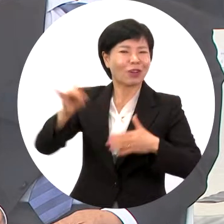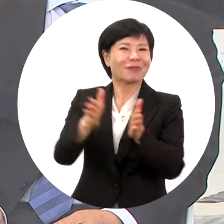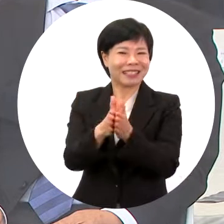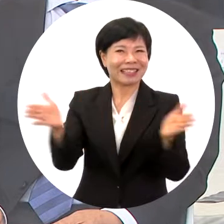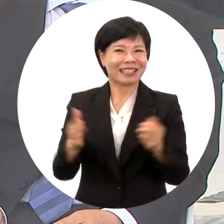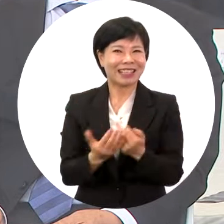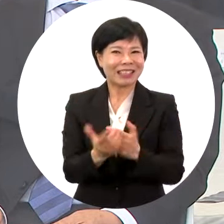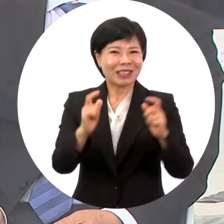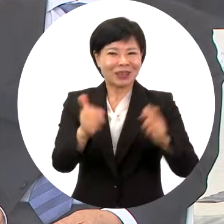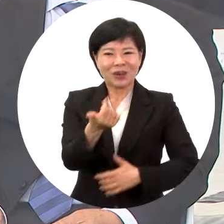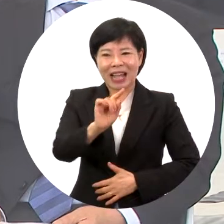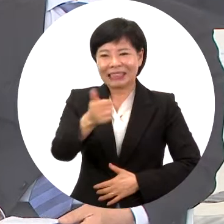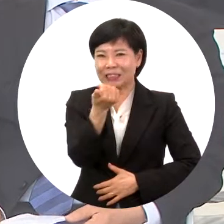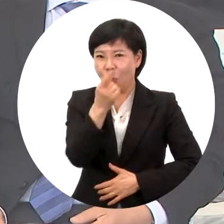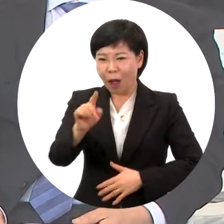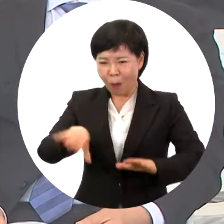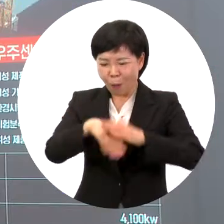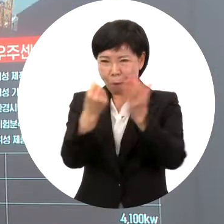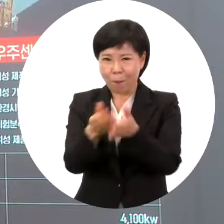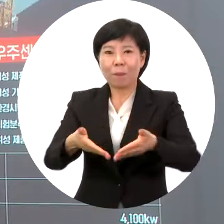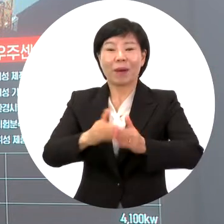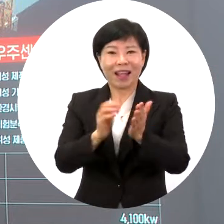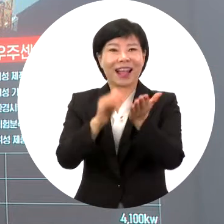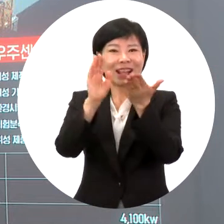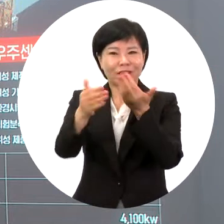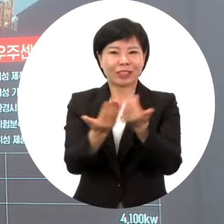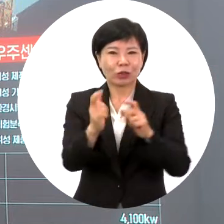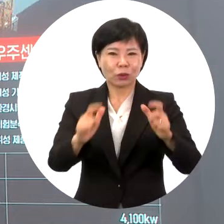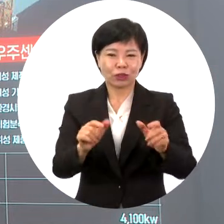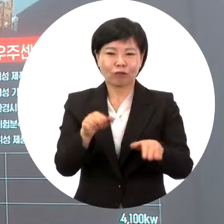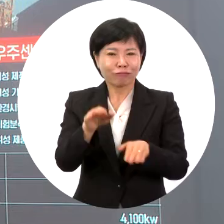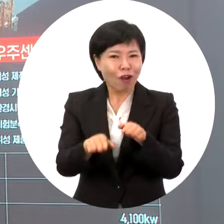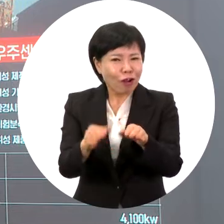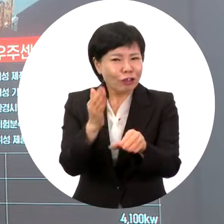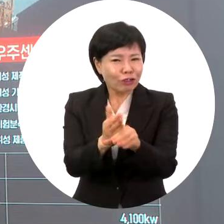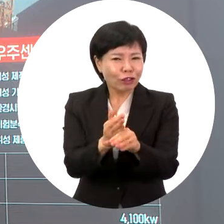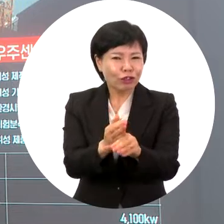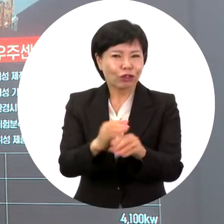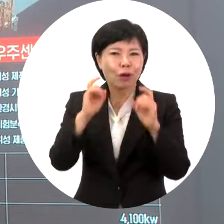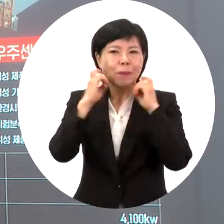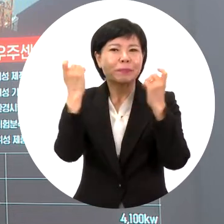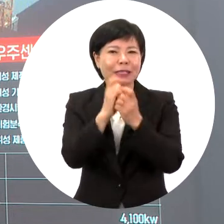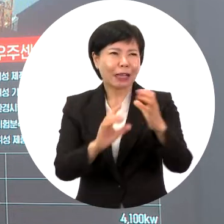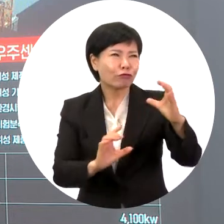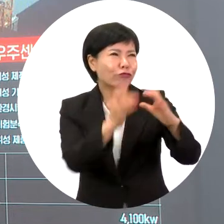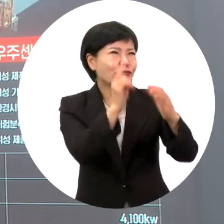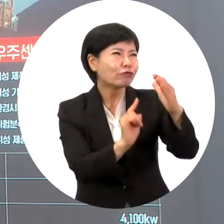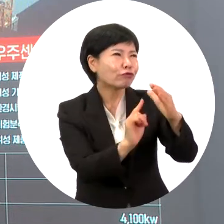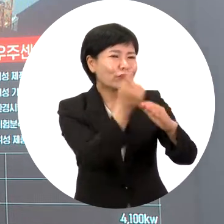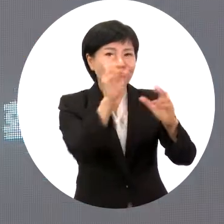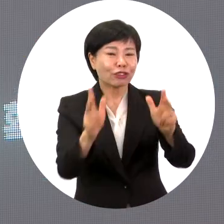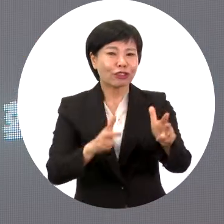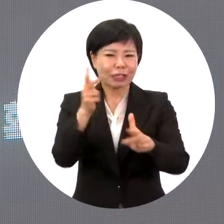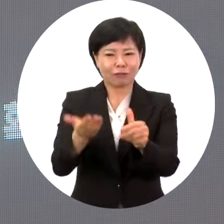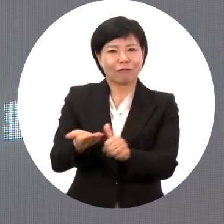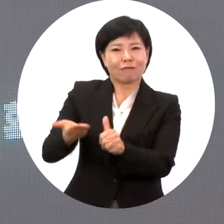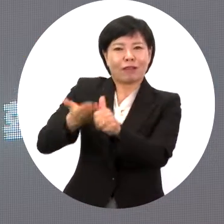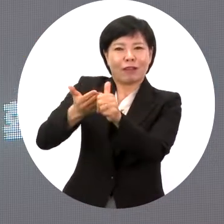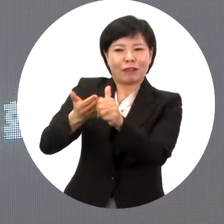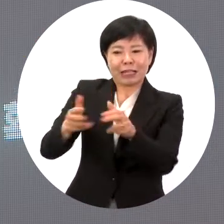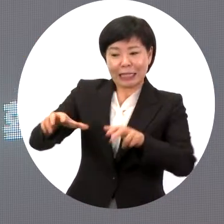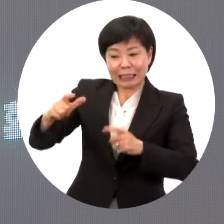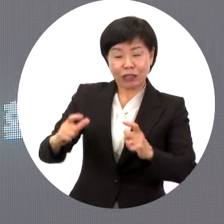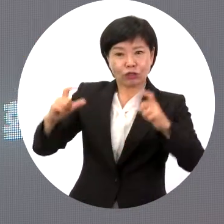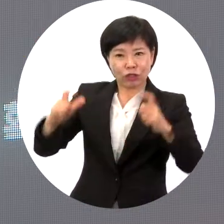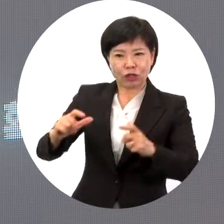기대되는데요. 제주 하나우주센터 완공 후에는 제주도정이 추진해온 민간 우주산업 육성과 함께 지역의 산업 구조